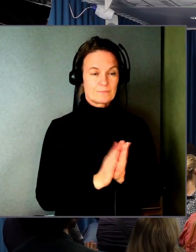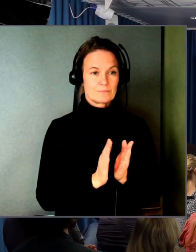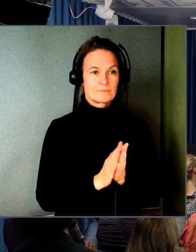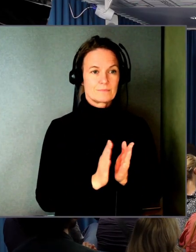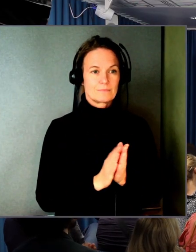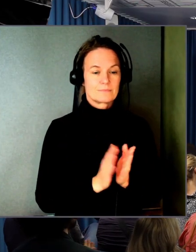m